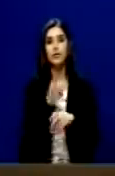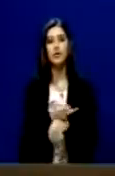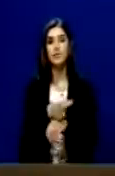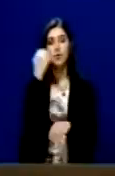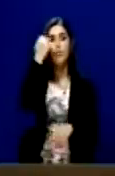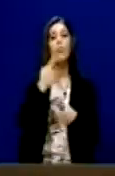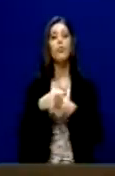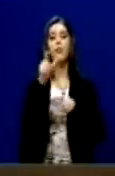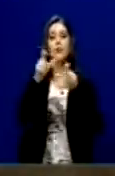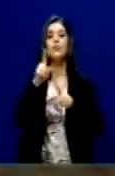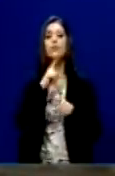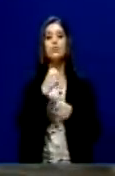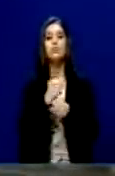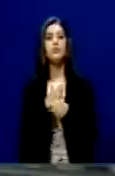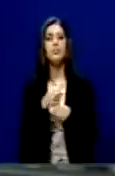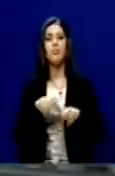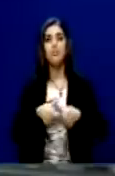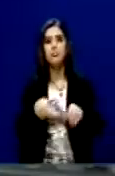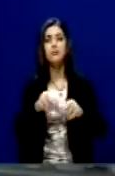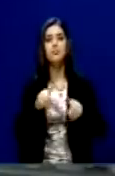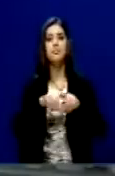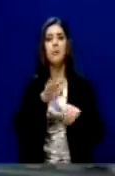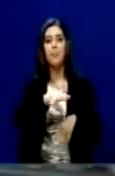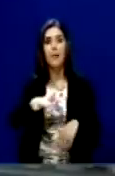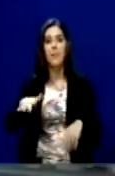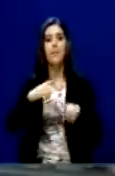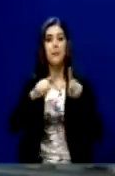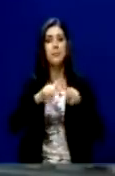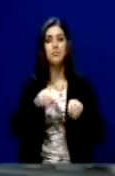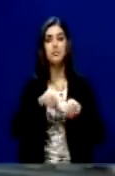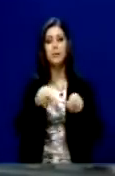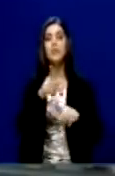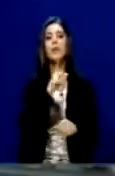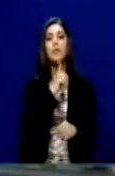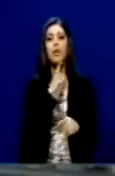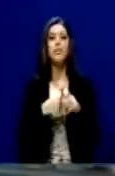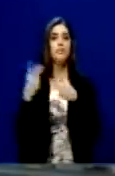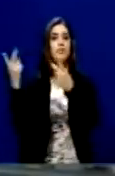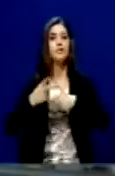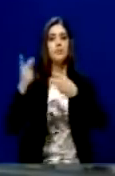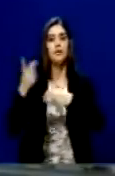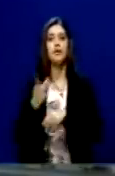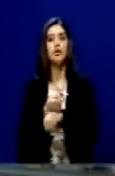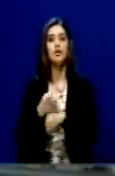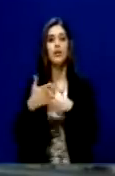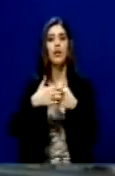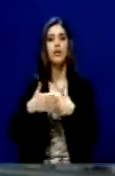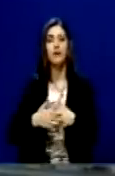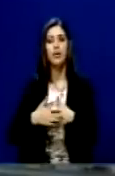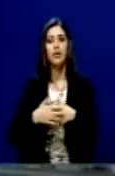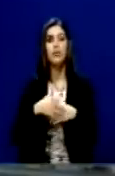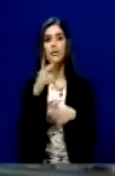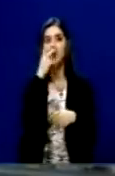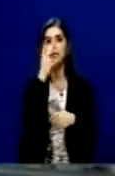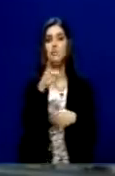prodhuesve bujqësor, pemët, perimet, dritha dhe prodhimet blegtorale importohen nga vendet fshinje, duke